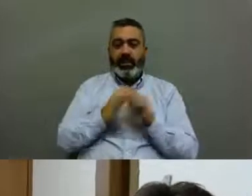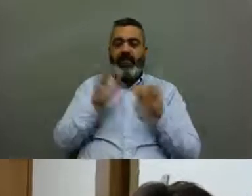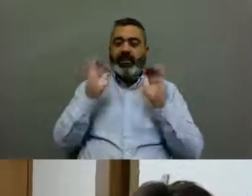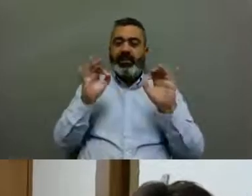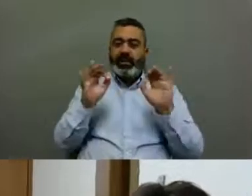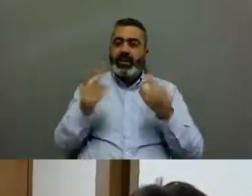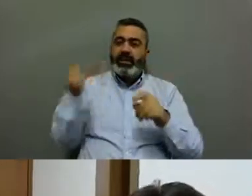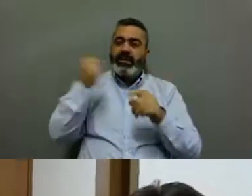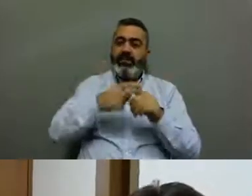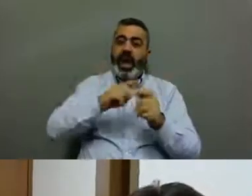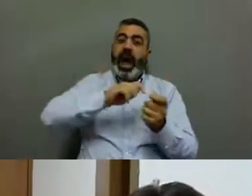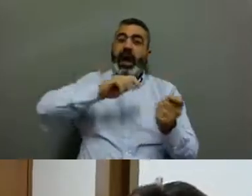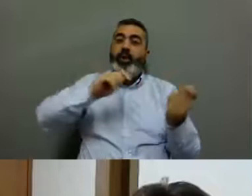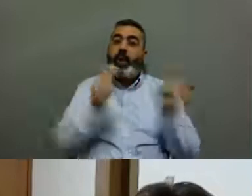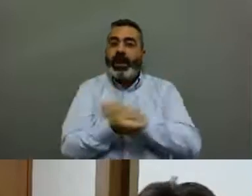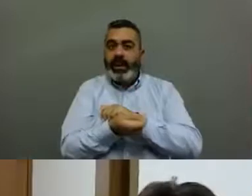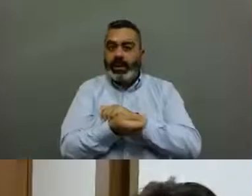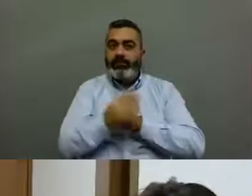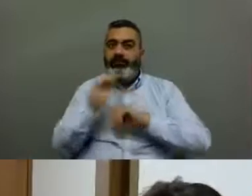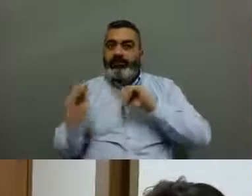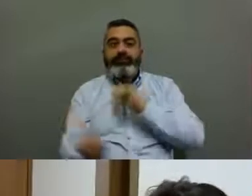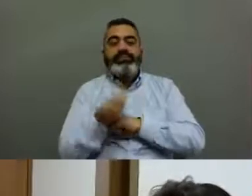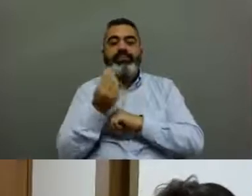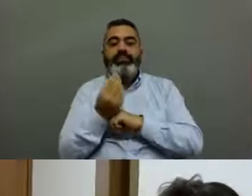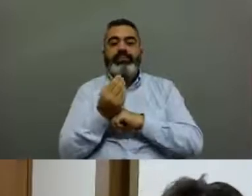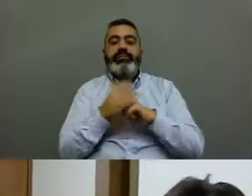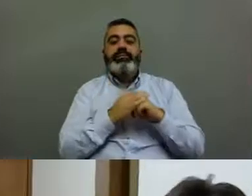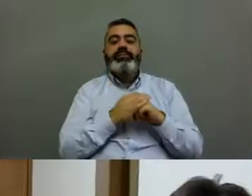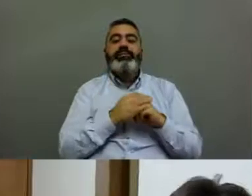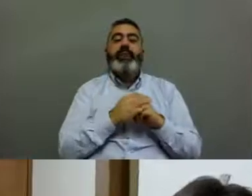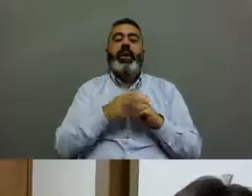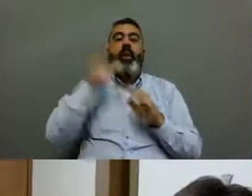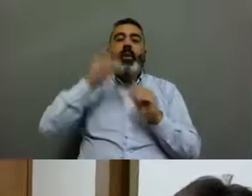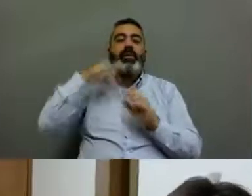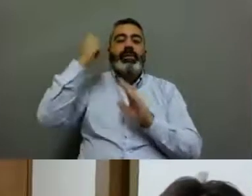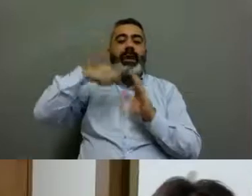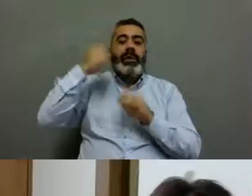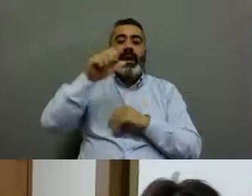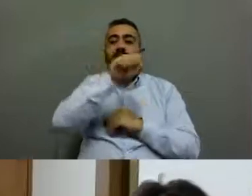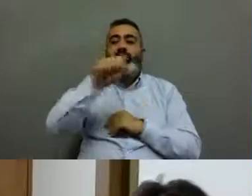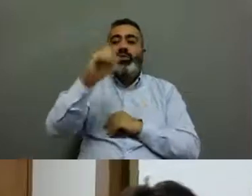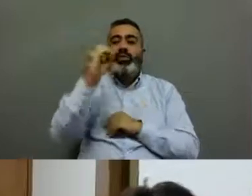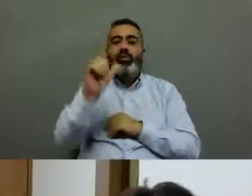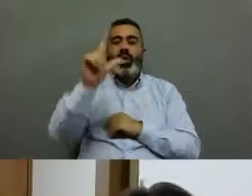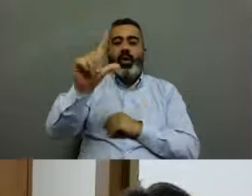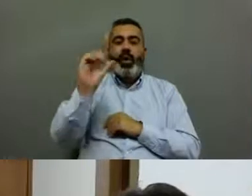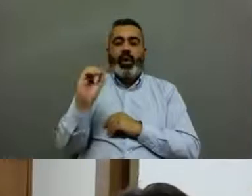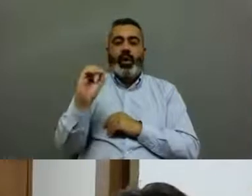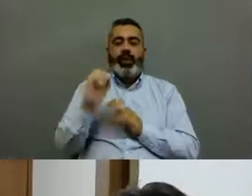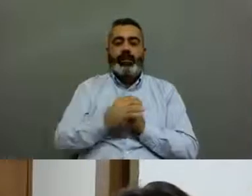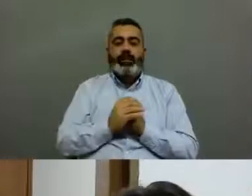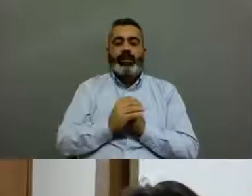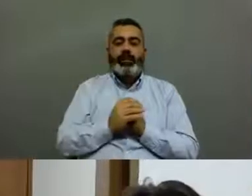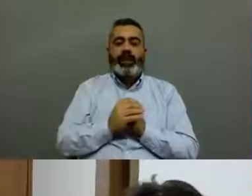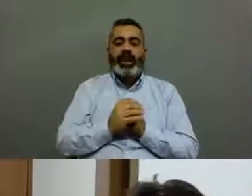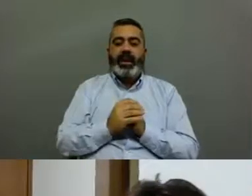και η ανατροπή. Και η ανατροπή που υπήρξε στην ταινία «Solo», αν και μου